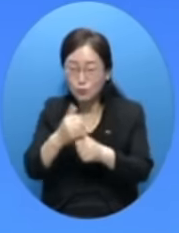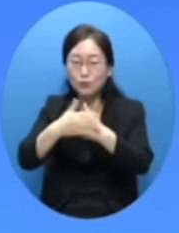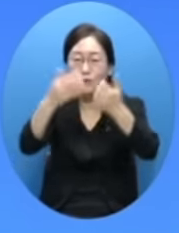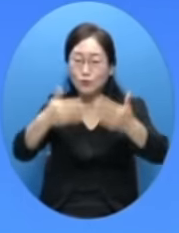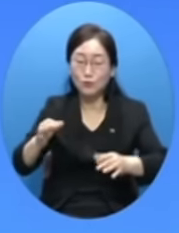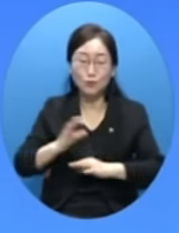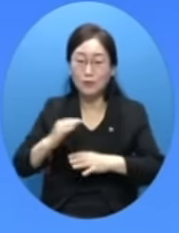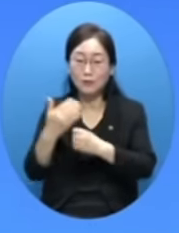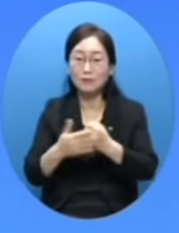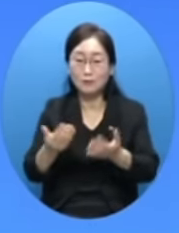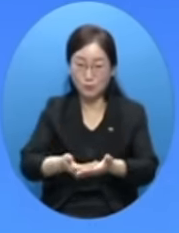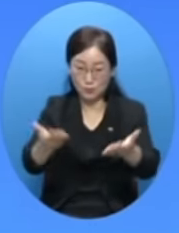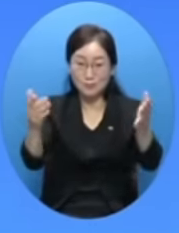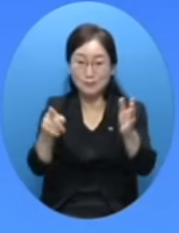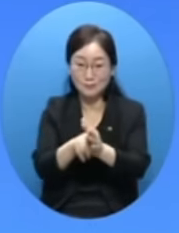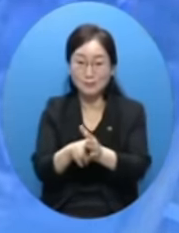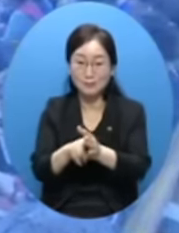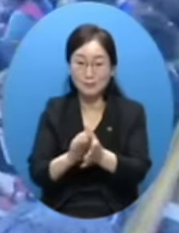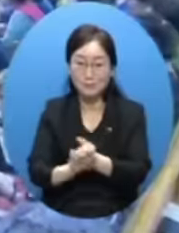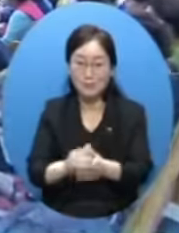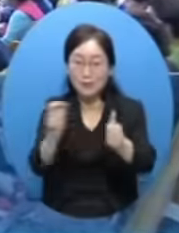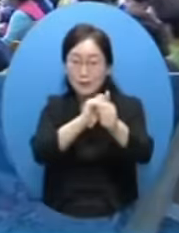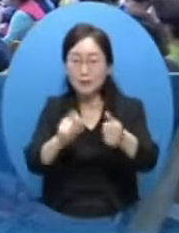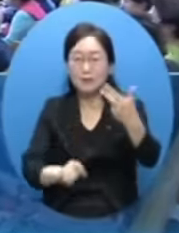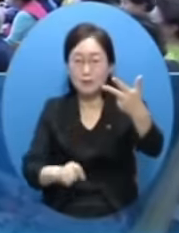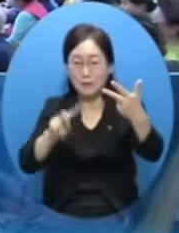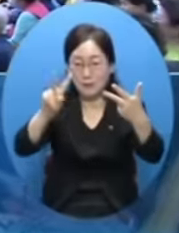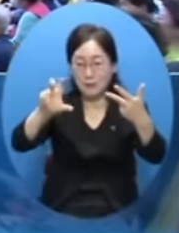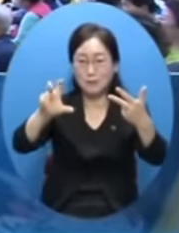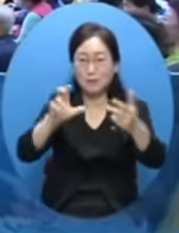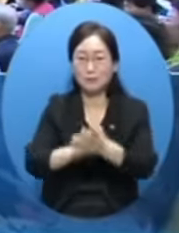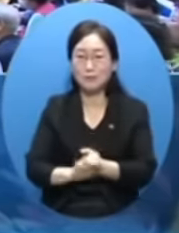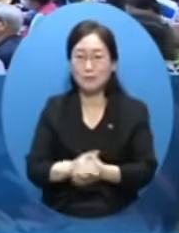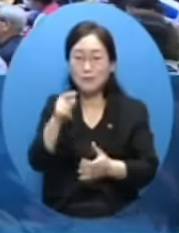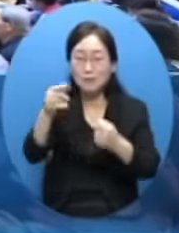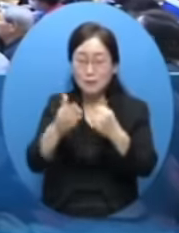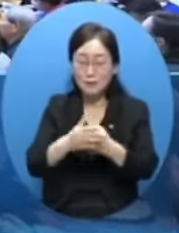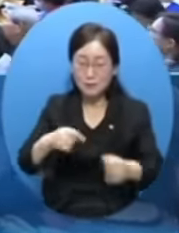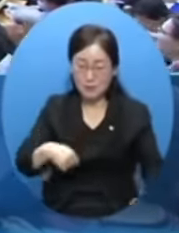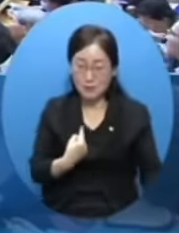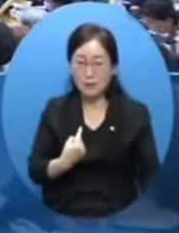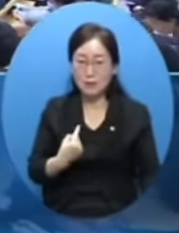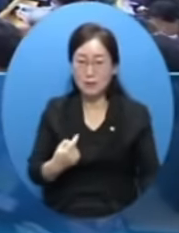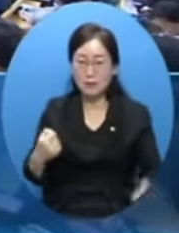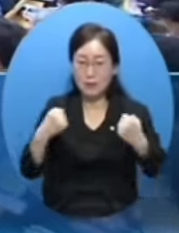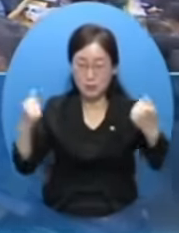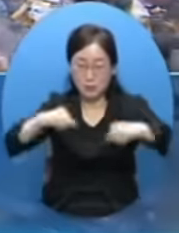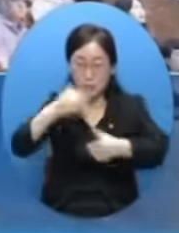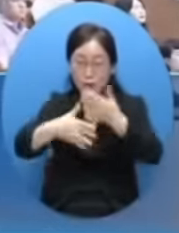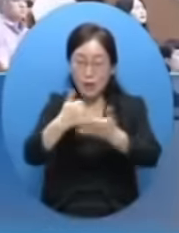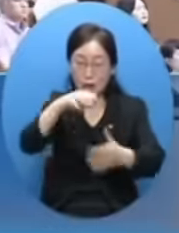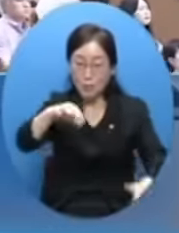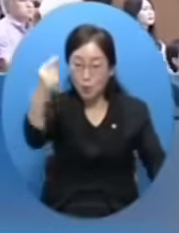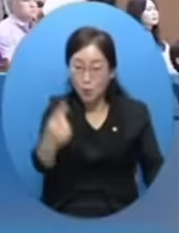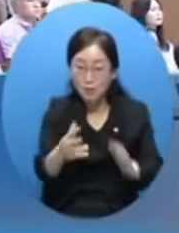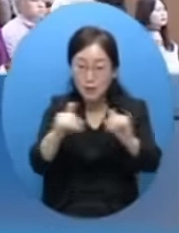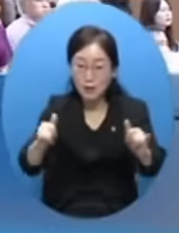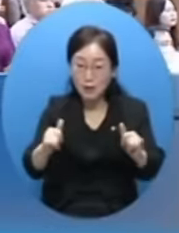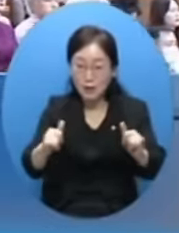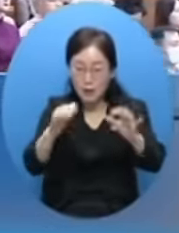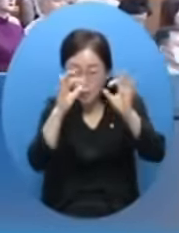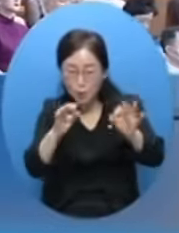은혜를 베풀어 주시는 것입니다. 히브리서 7장 25절을 말씀합니다. 그러므로 자기를 힘입어 하나님께 나아가는 자들을